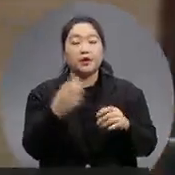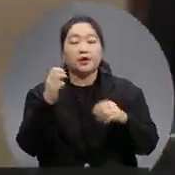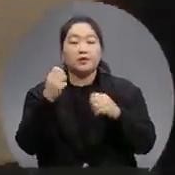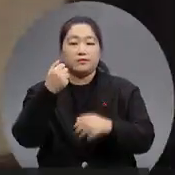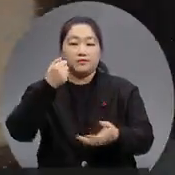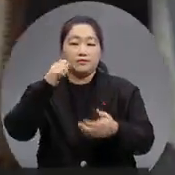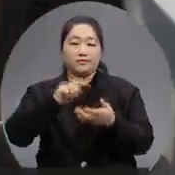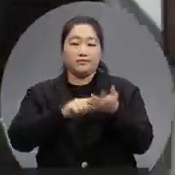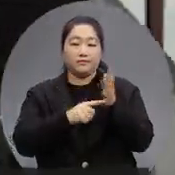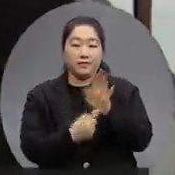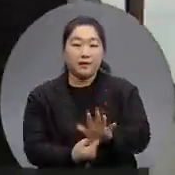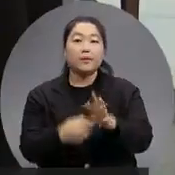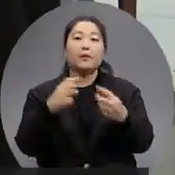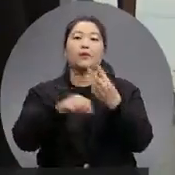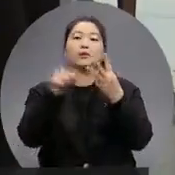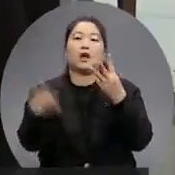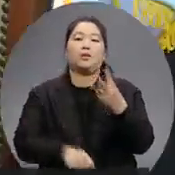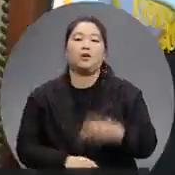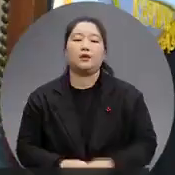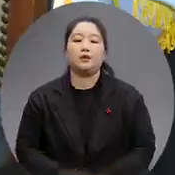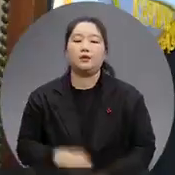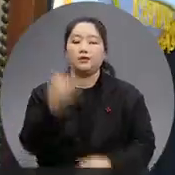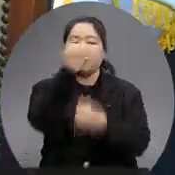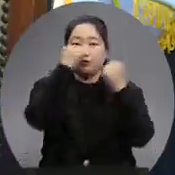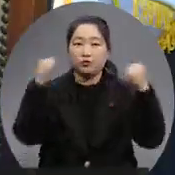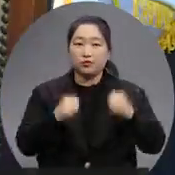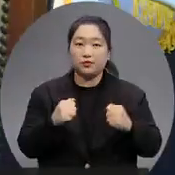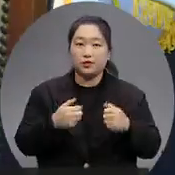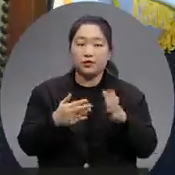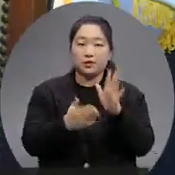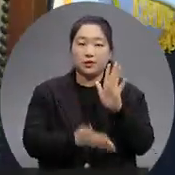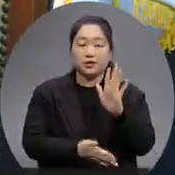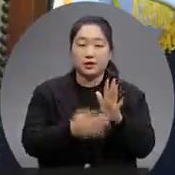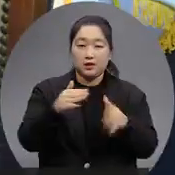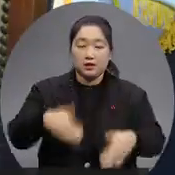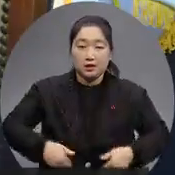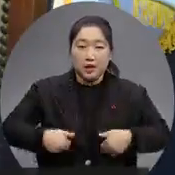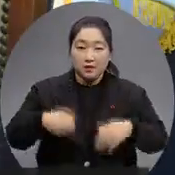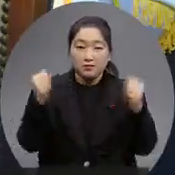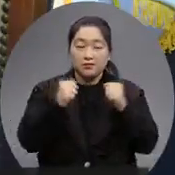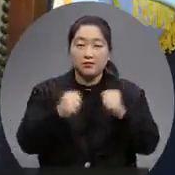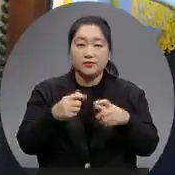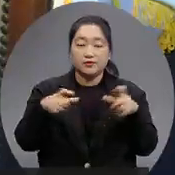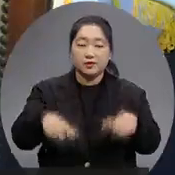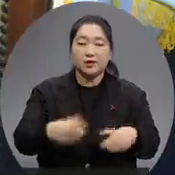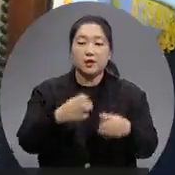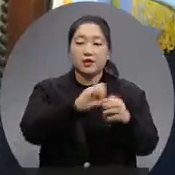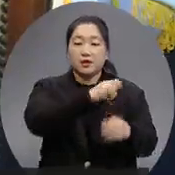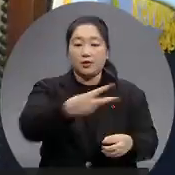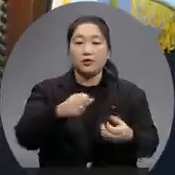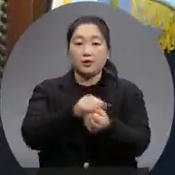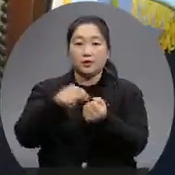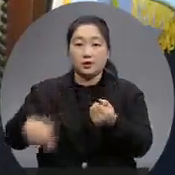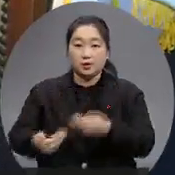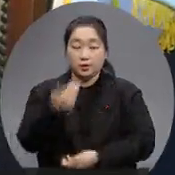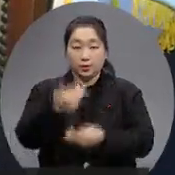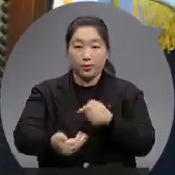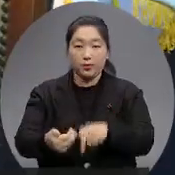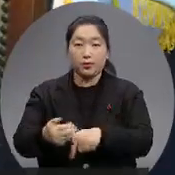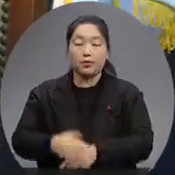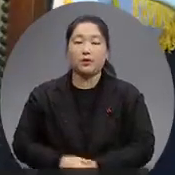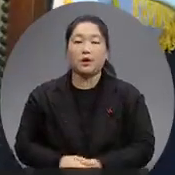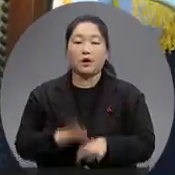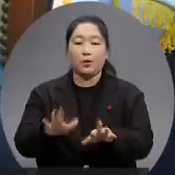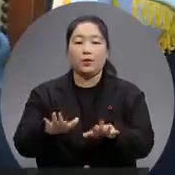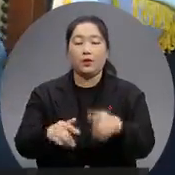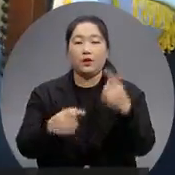못 박았습니다. 충북의 남북 간선 기능을 확충하는 영동과 진천 간의 고속도로도